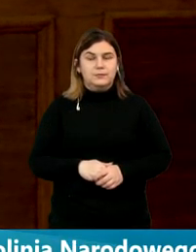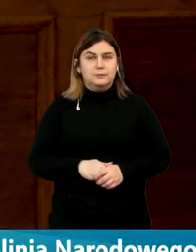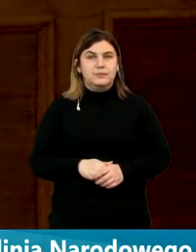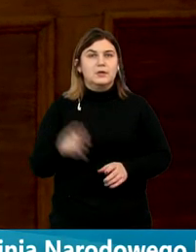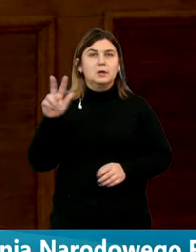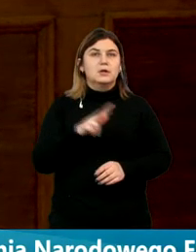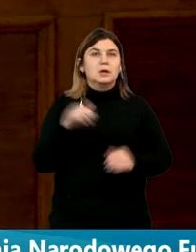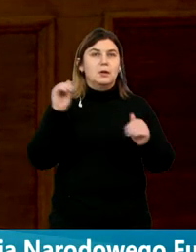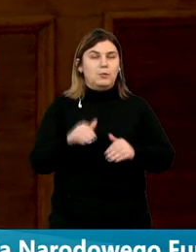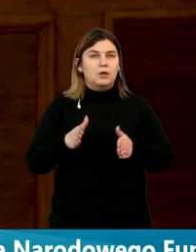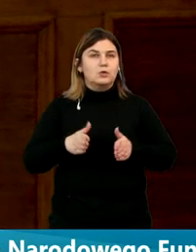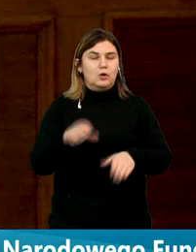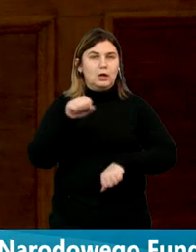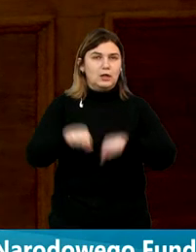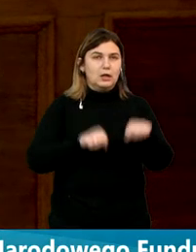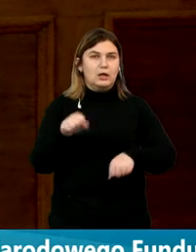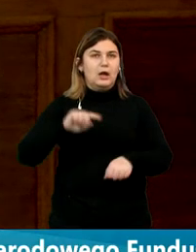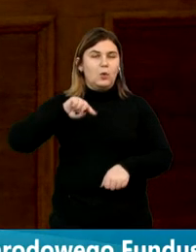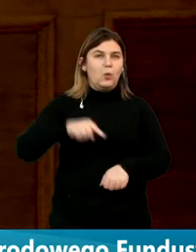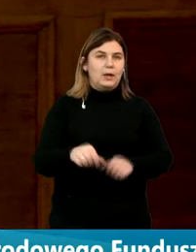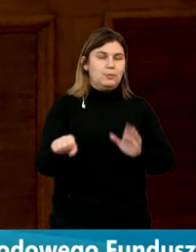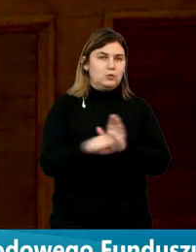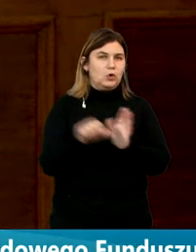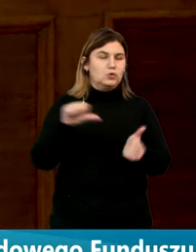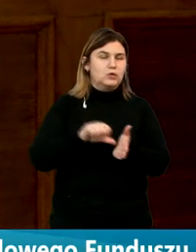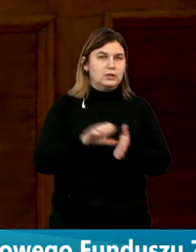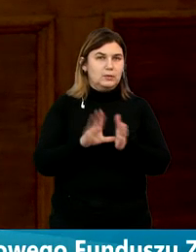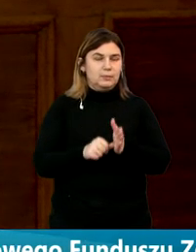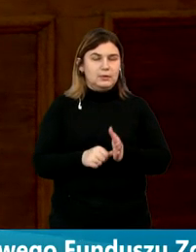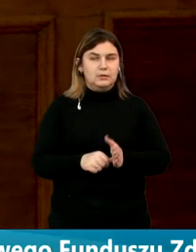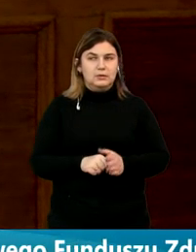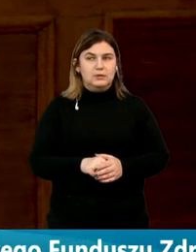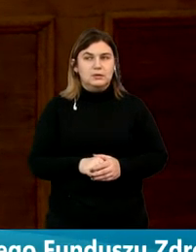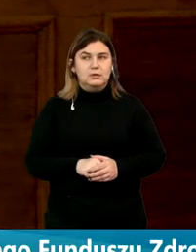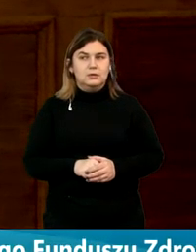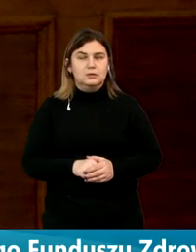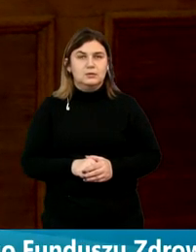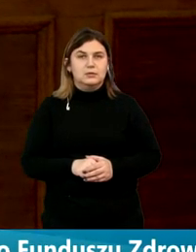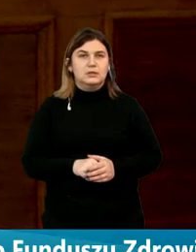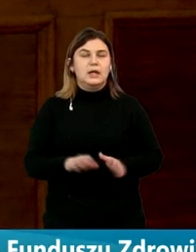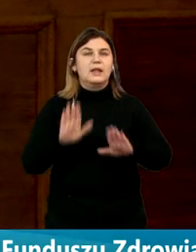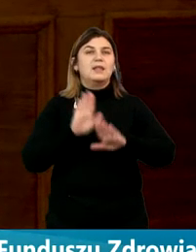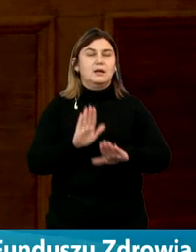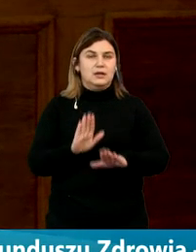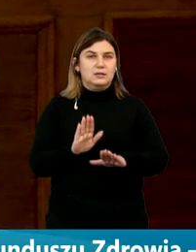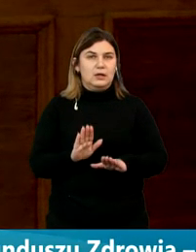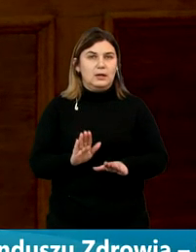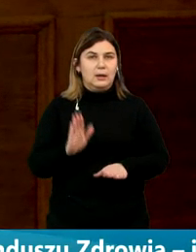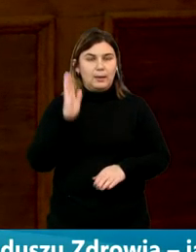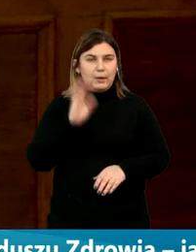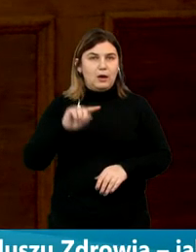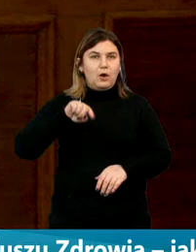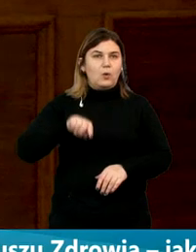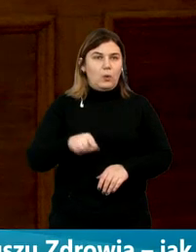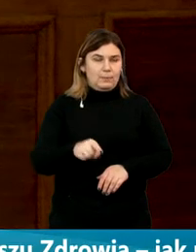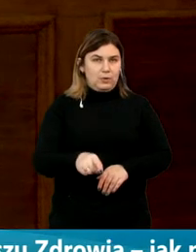możemy liczyć na ścieżkę rowerową łączącą Głębokie z centrum miasta? Pan Tomasz pyta. Na razie idziemy od Głębokiego, jak Państwo